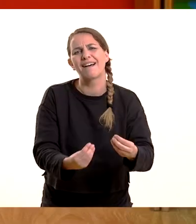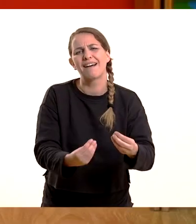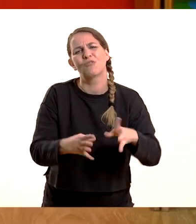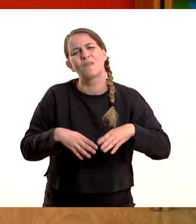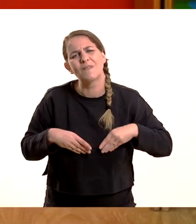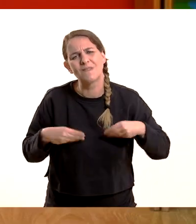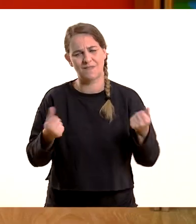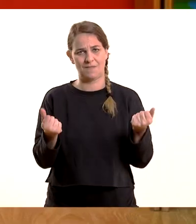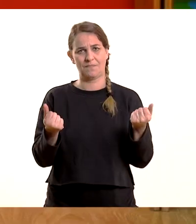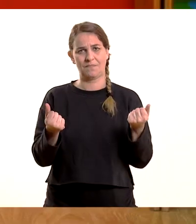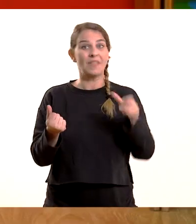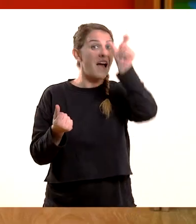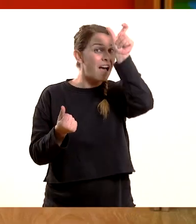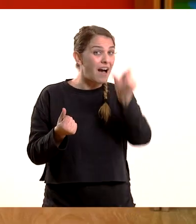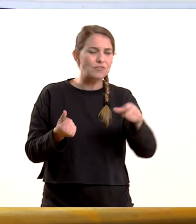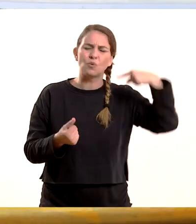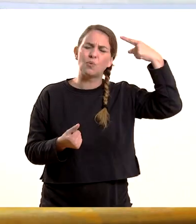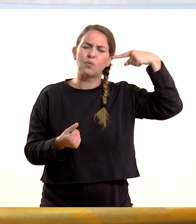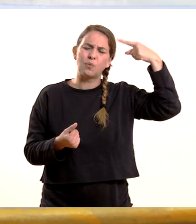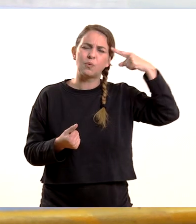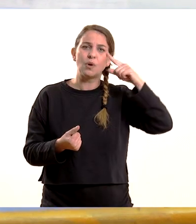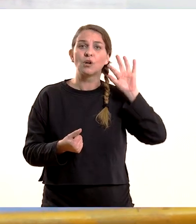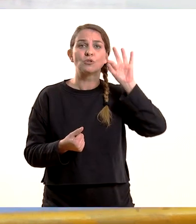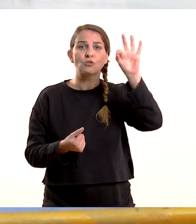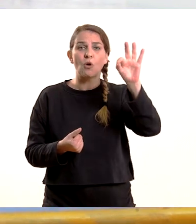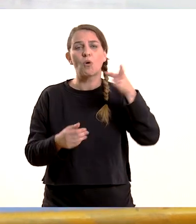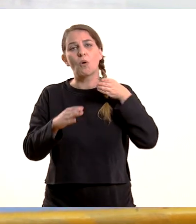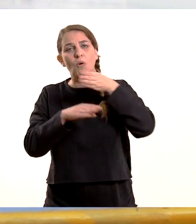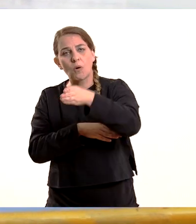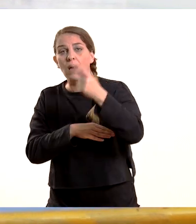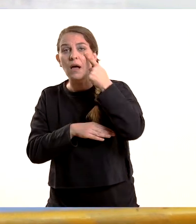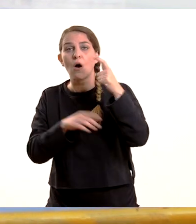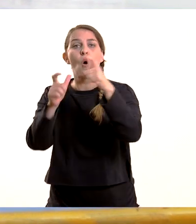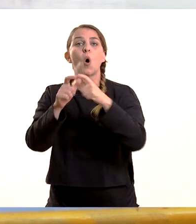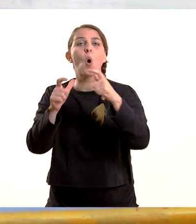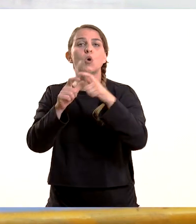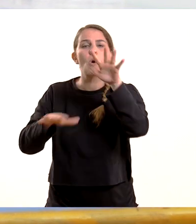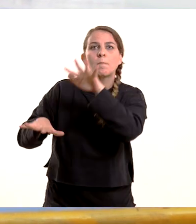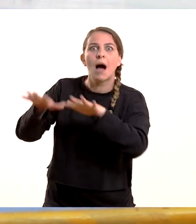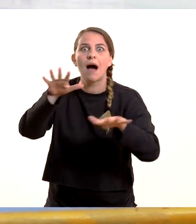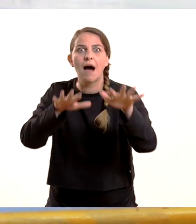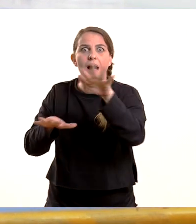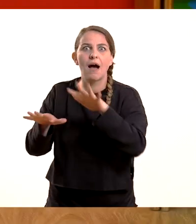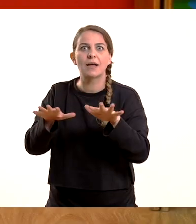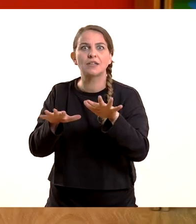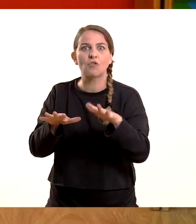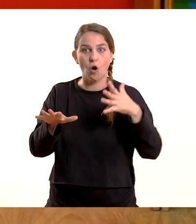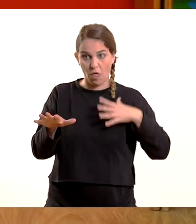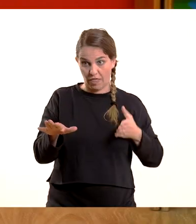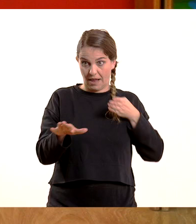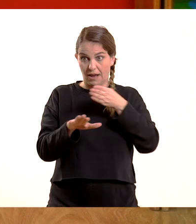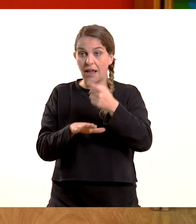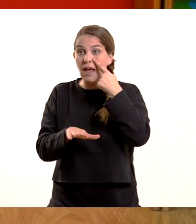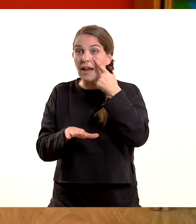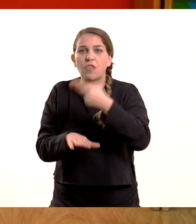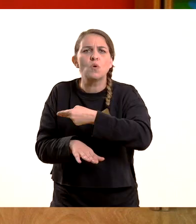Όνειρο του Παμπλίτο ήταν να επισκεφτεί το μαγικό χωριό. Ήθελε να ζωγραφίσει το διάσημο